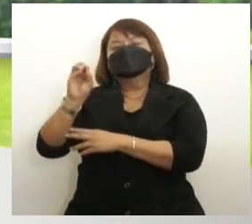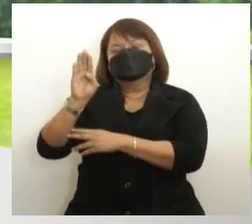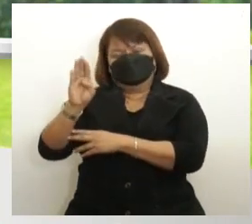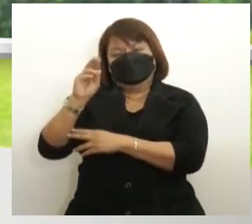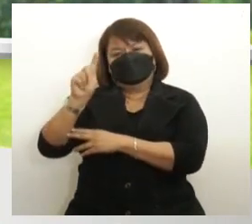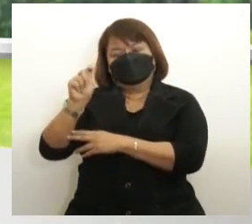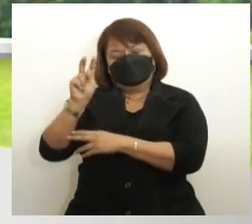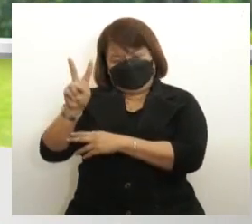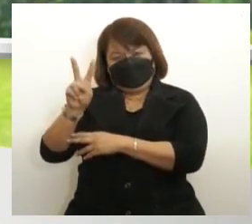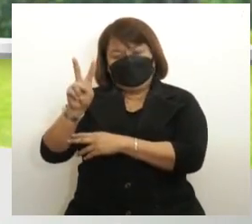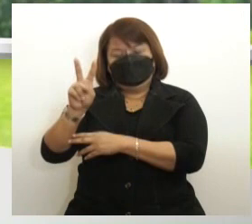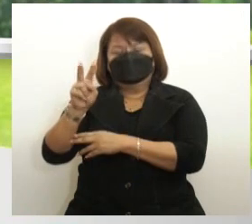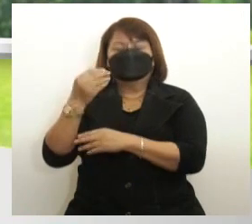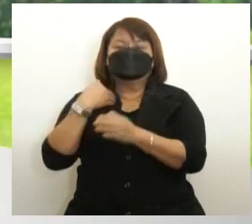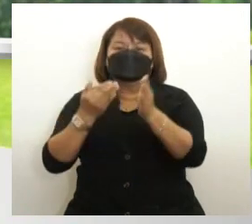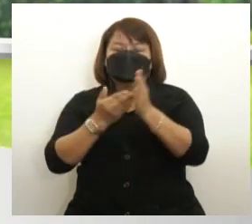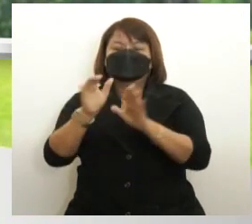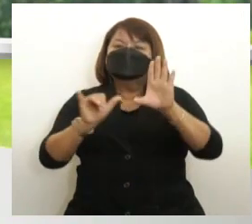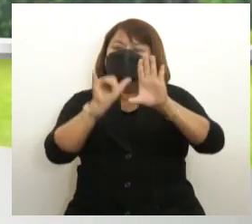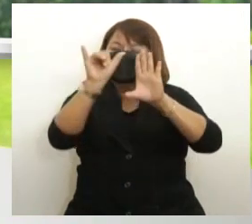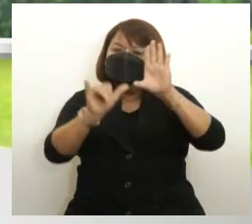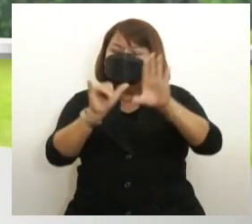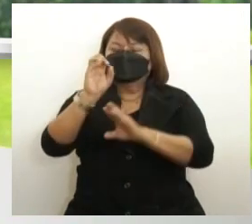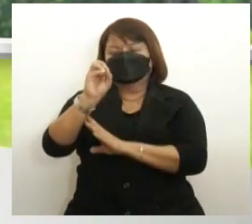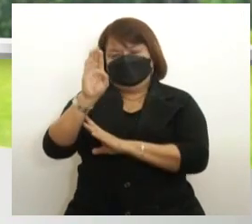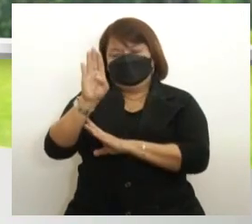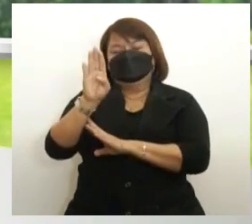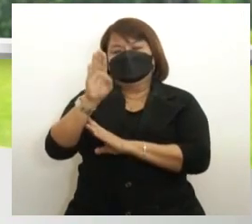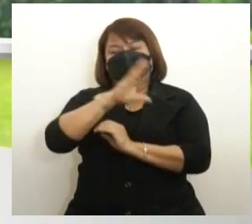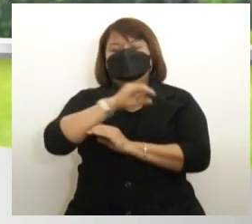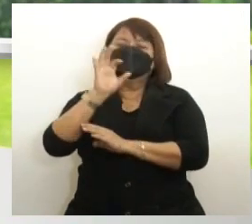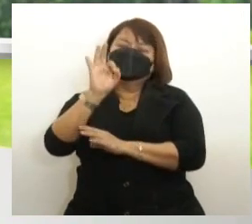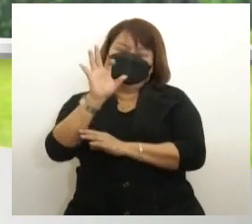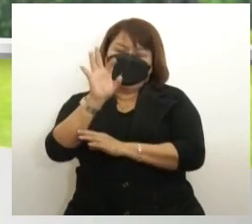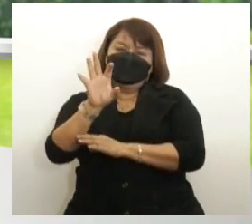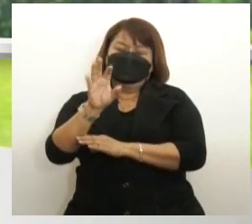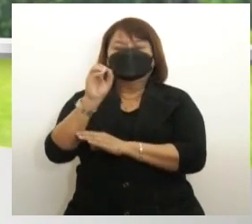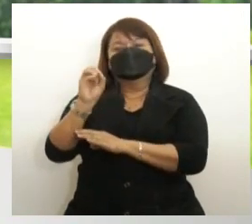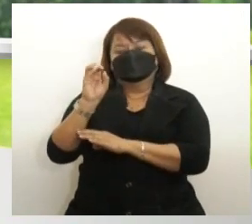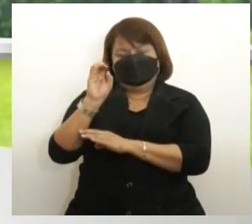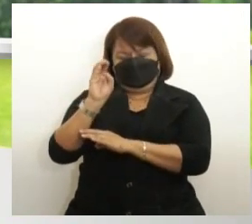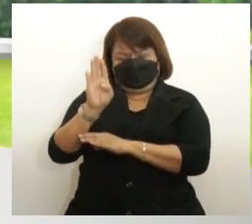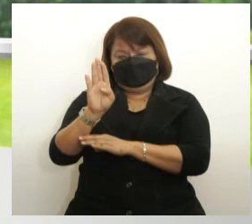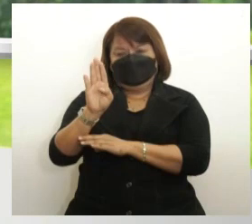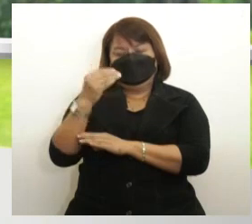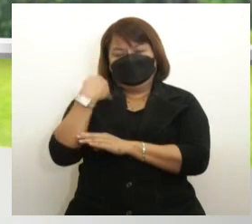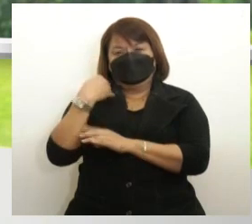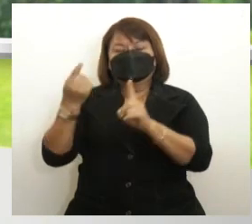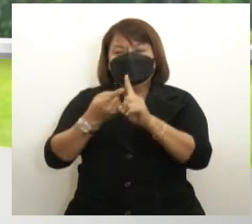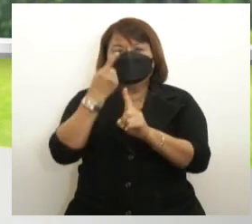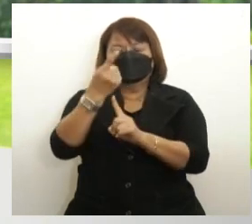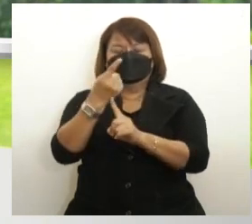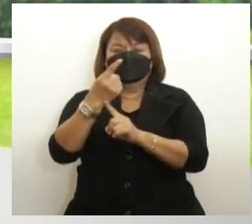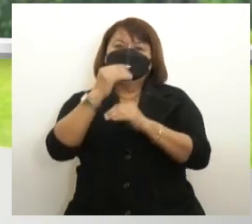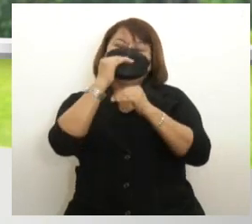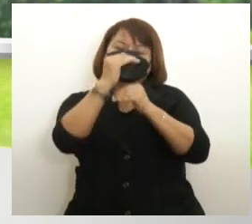www.obectv.tv ในช่องทางของ YouTube ช่อง Obec Channel และ Facebook Fanpage Obec Channel ค่ะในช่วงแรกของรายการพุธเช้าข่า